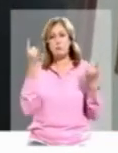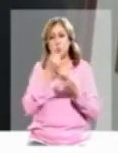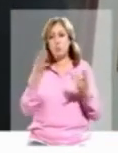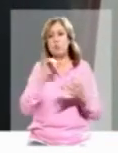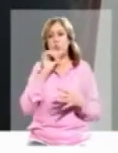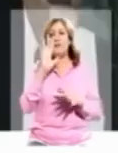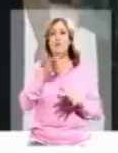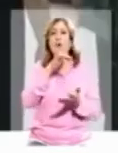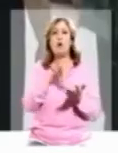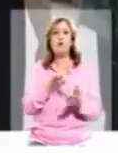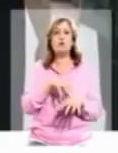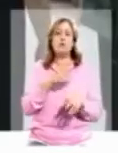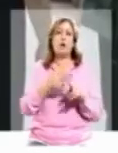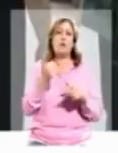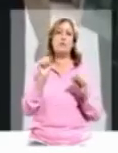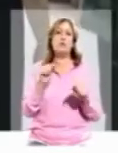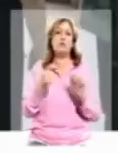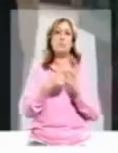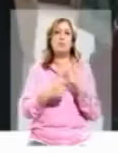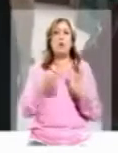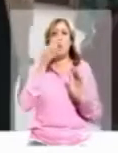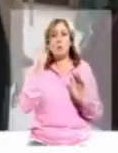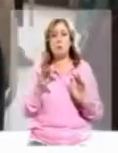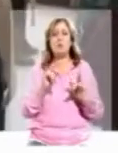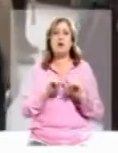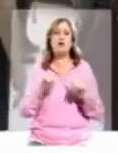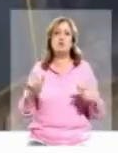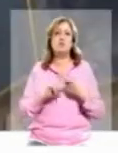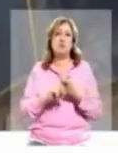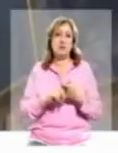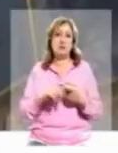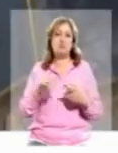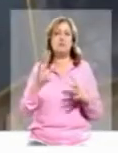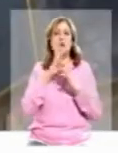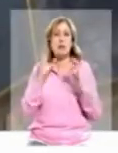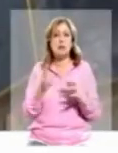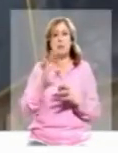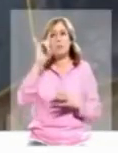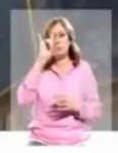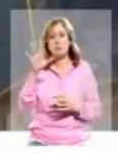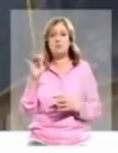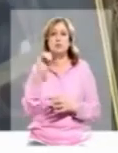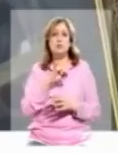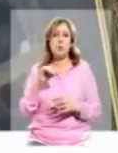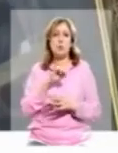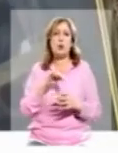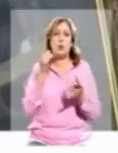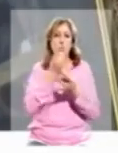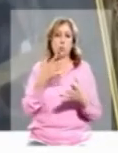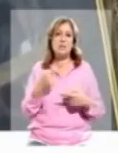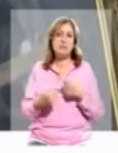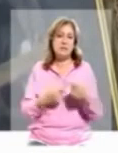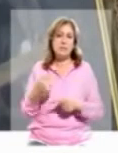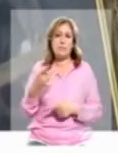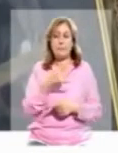Кустаная в Кокшетау – это хорошая возможность обменяться опытом и расширить связи. Сохранение и популяризация историко-культурного